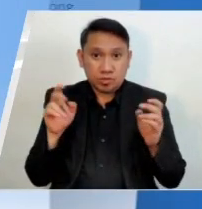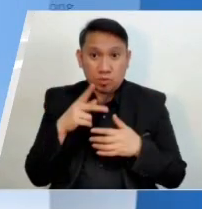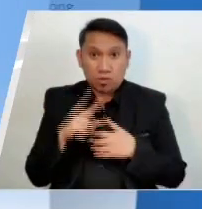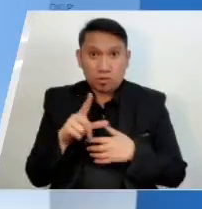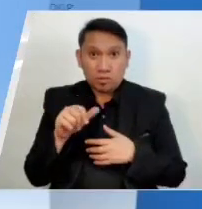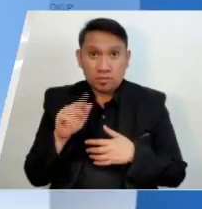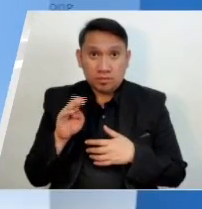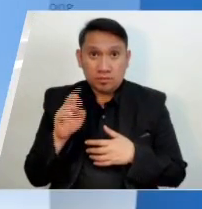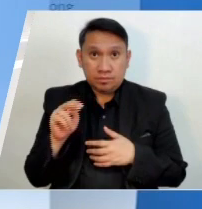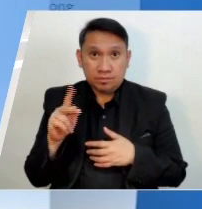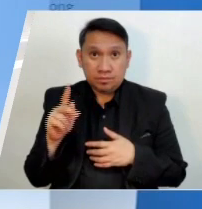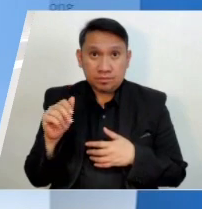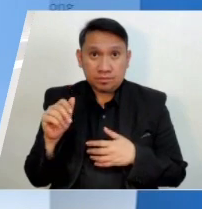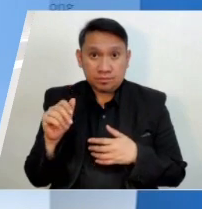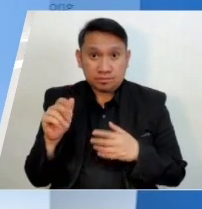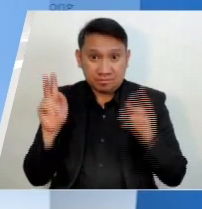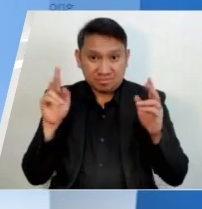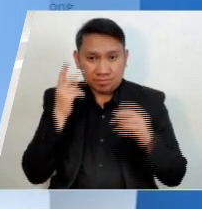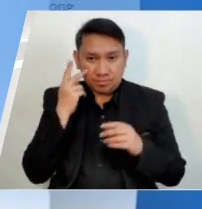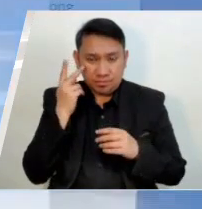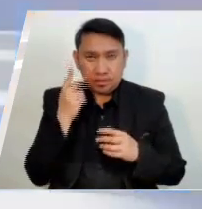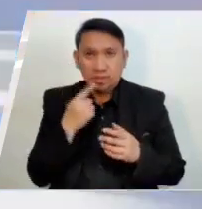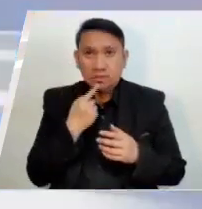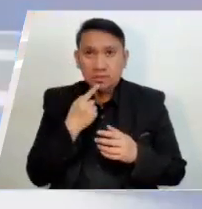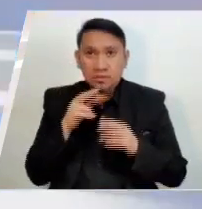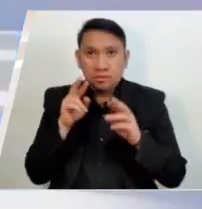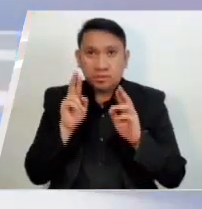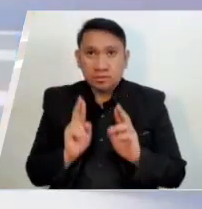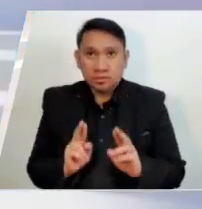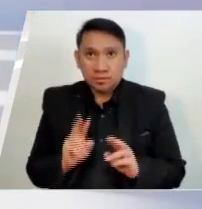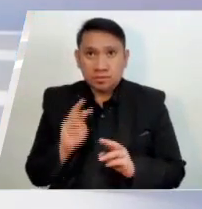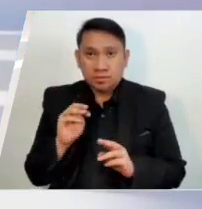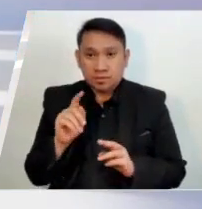ng SMNI, nire-respeto nilang ipinatawan na